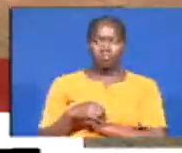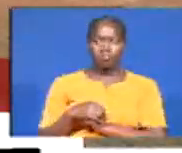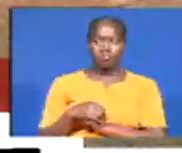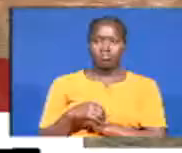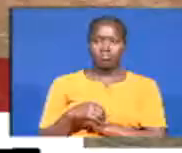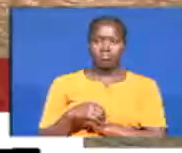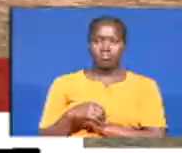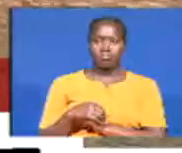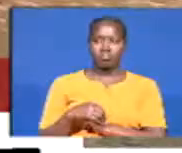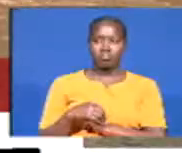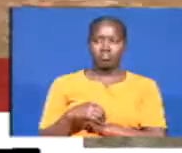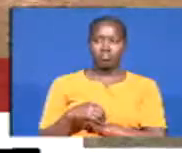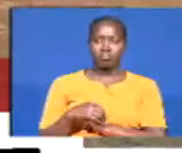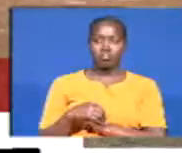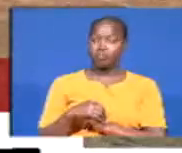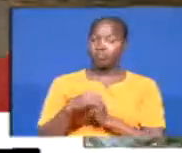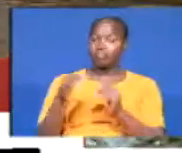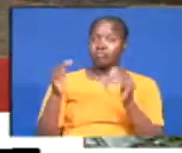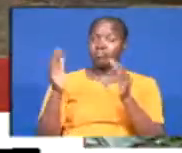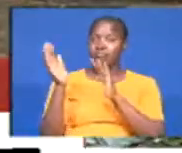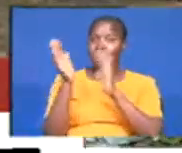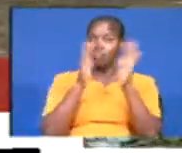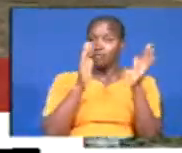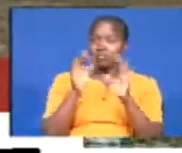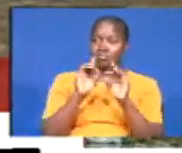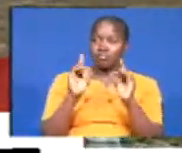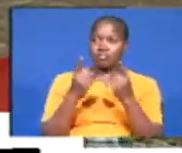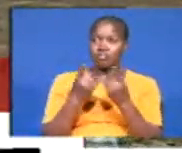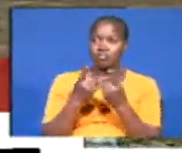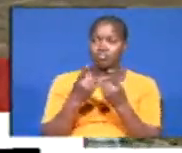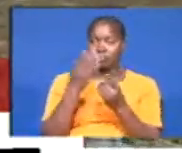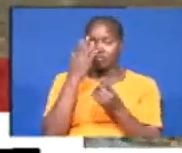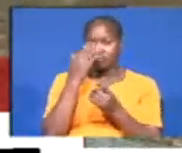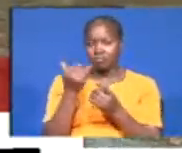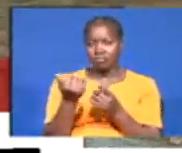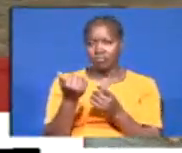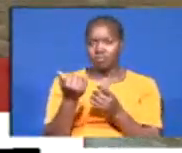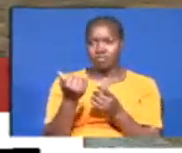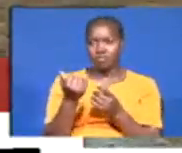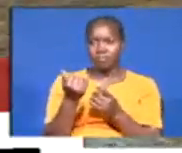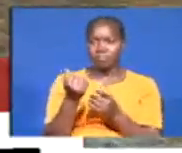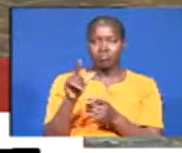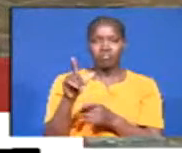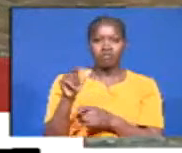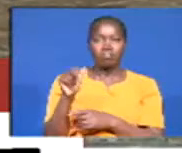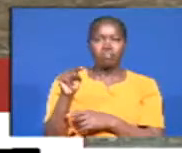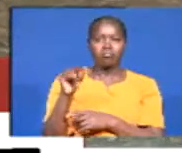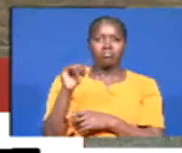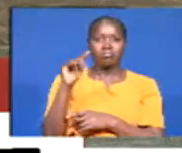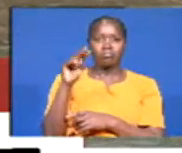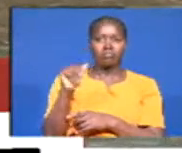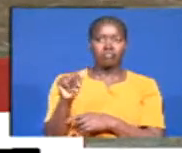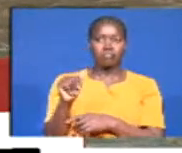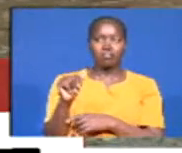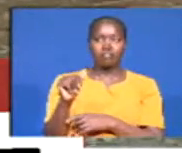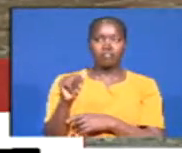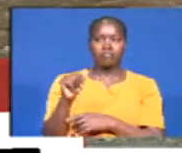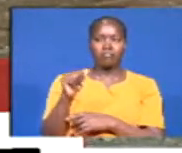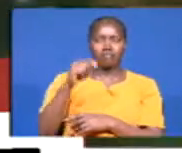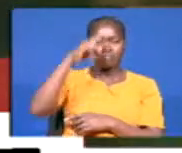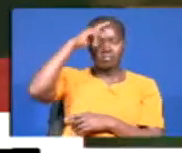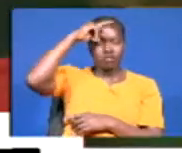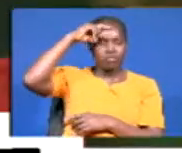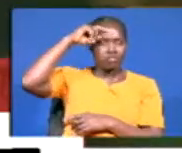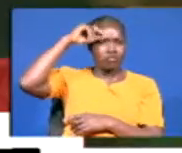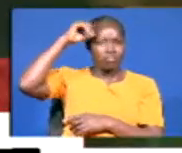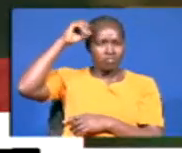Idara ya utabiri wa hali ya hewa imesema hali inatokana na hali ya La Nina, ambapo viwango vya joto juu ya